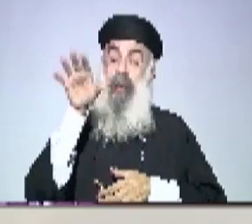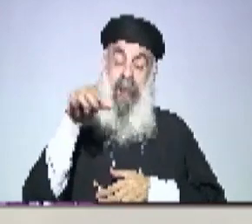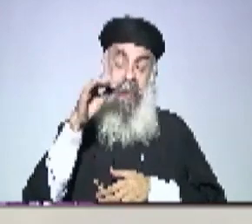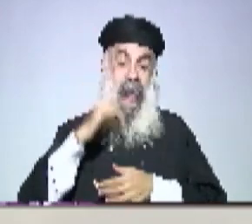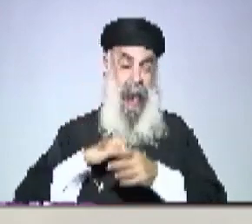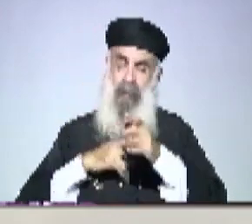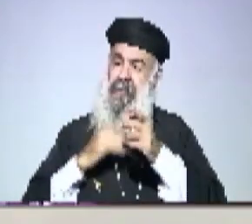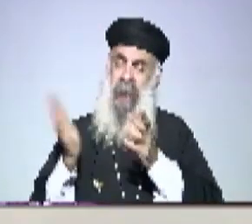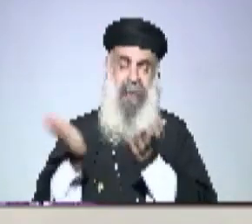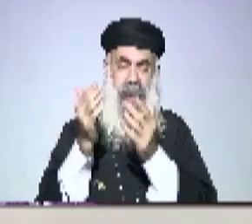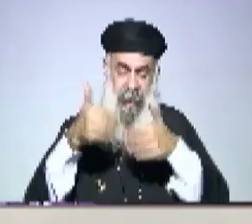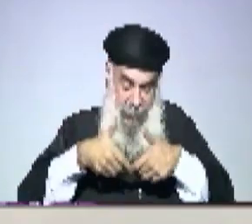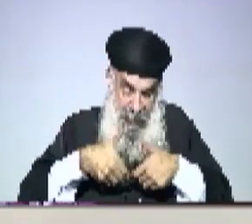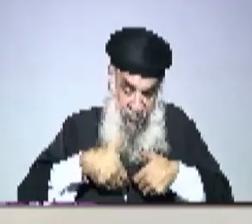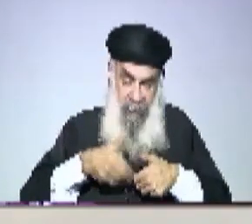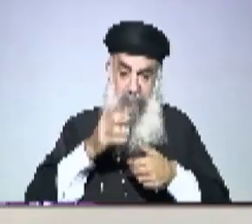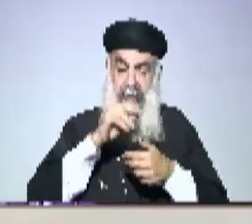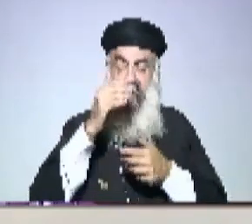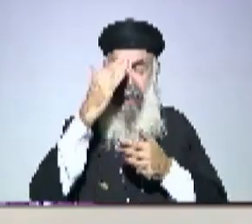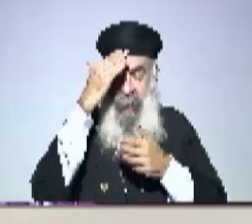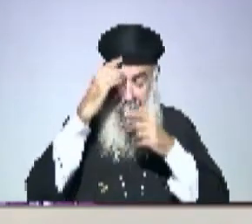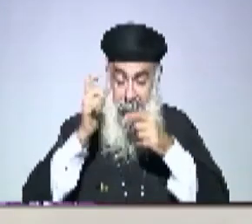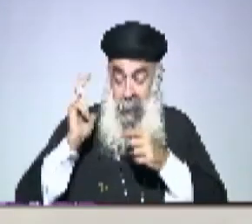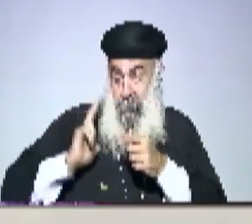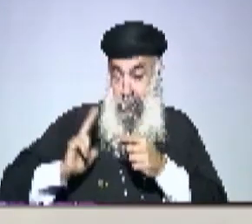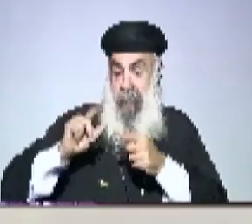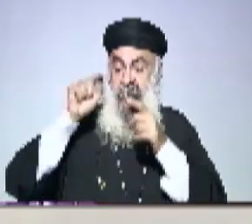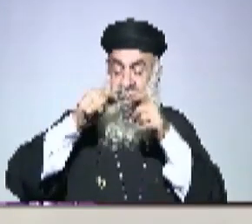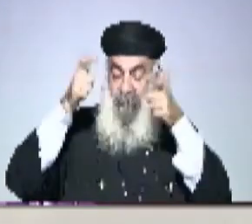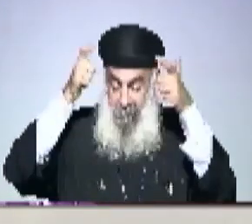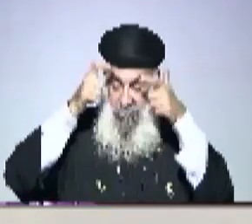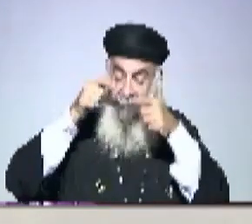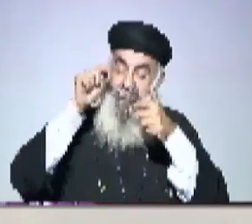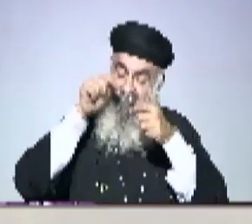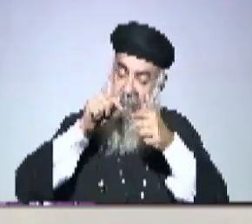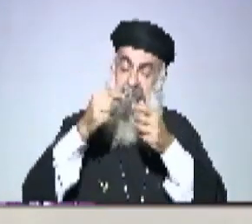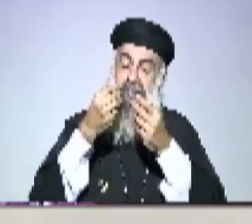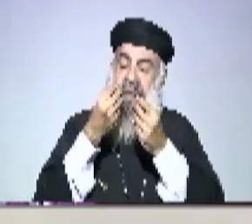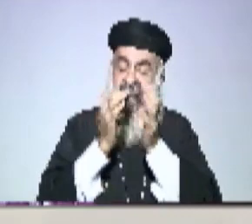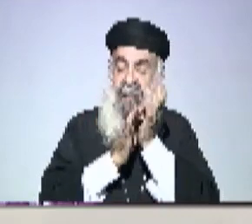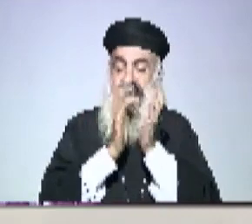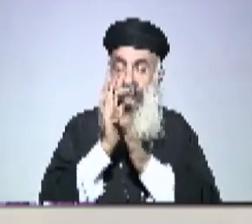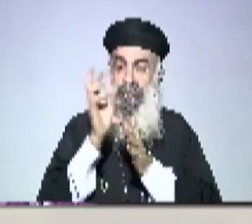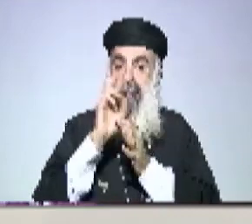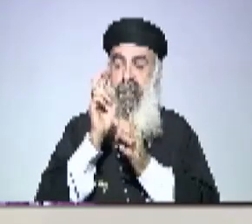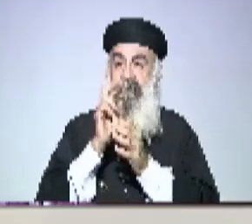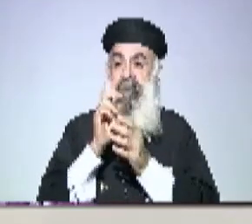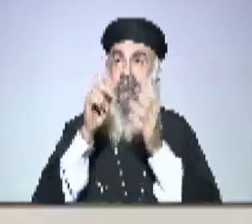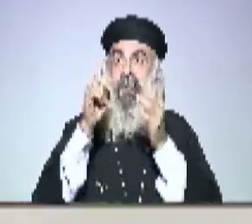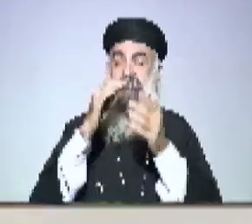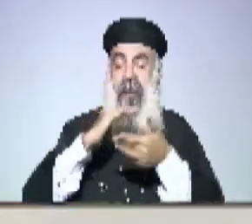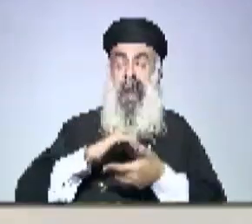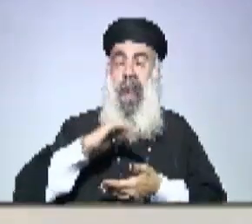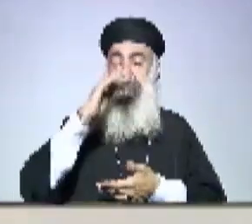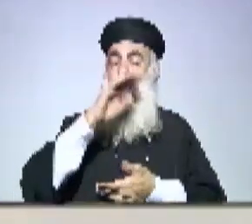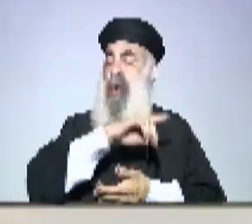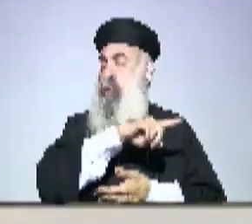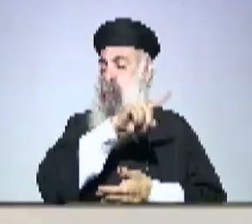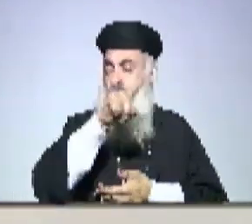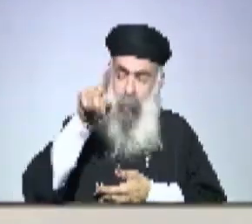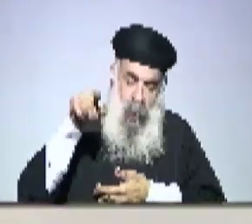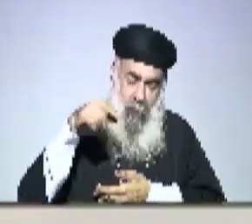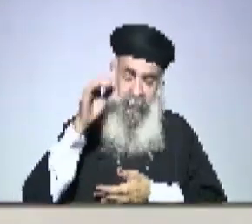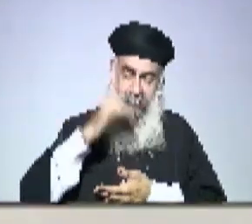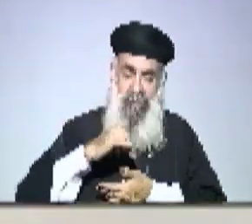احتياجكم بحسب غناه في المجد في المسيح يسوع امين ربنا يملا كل احتياجاتنا بحسب